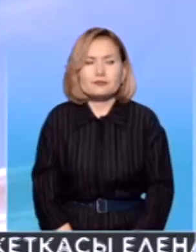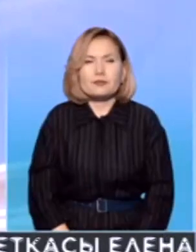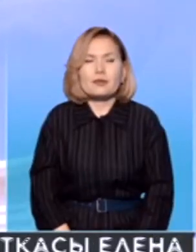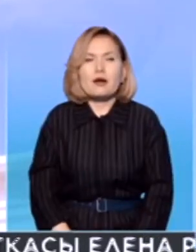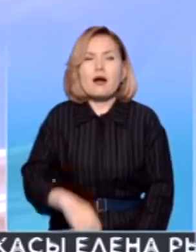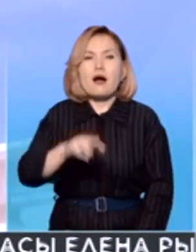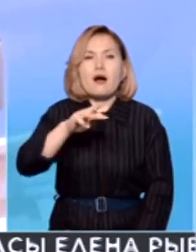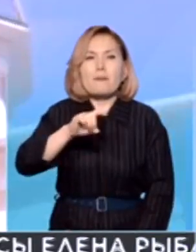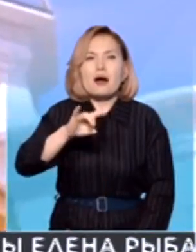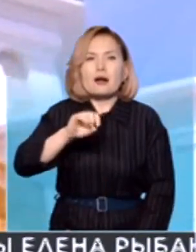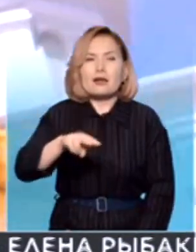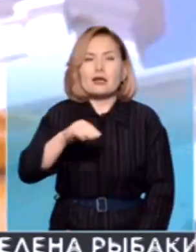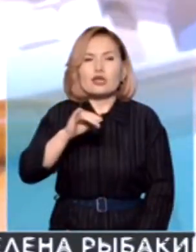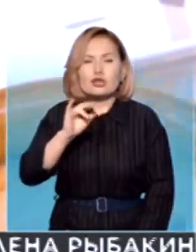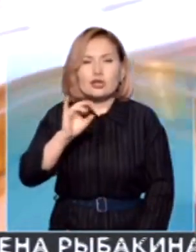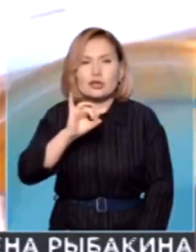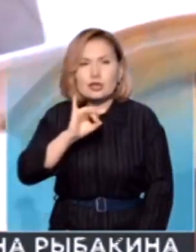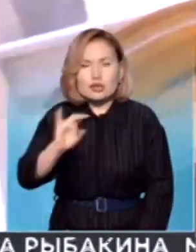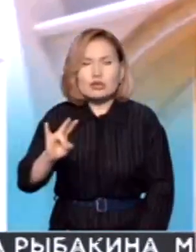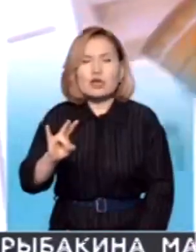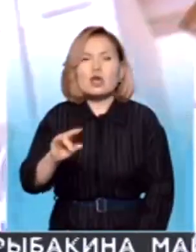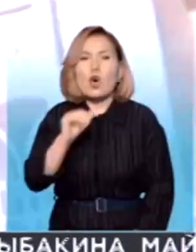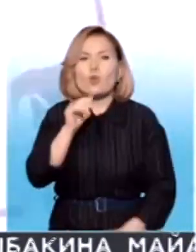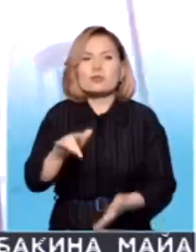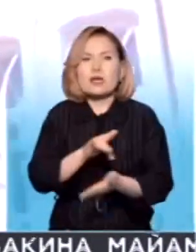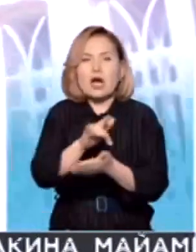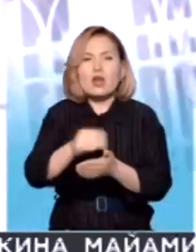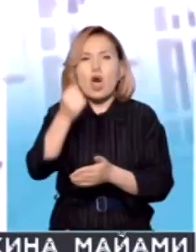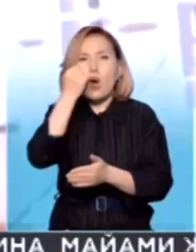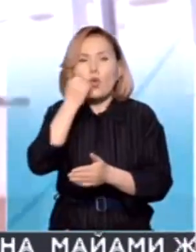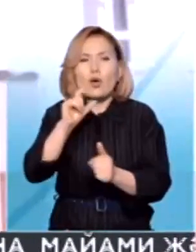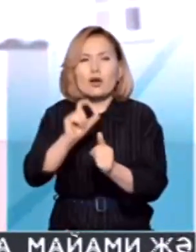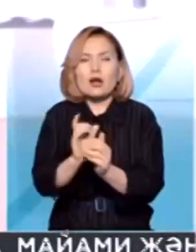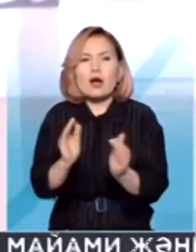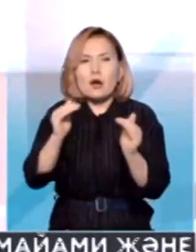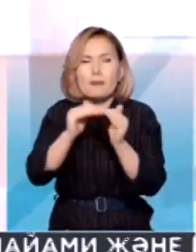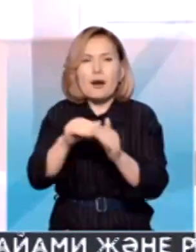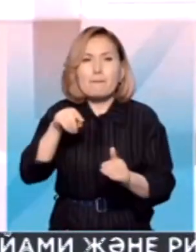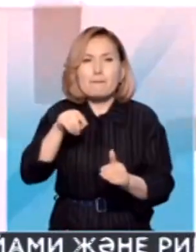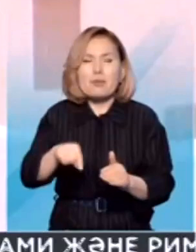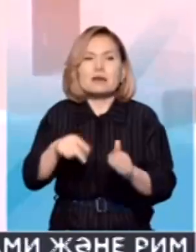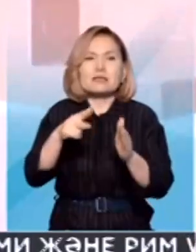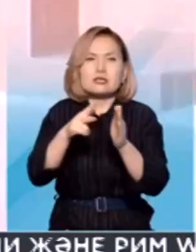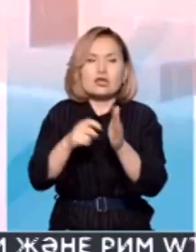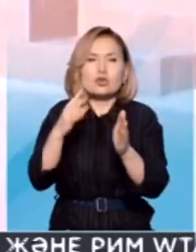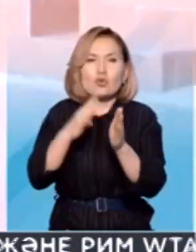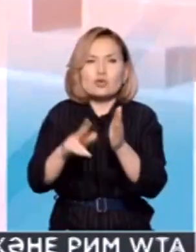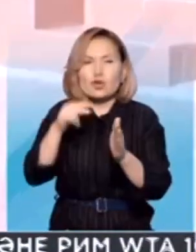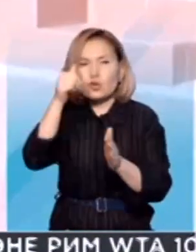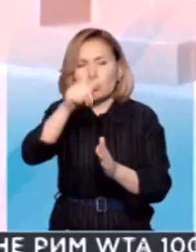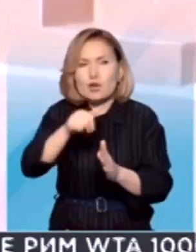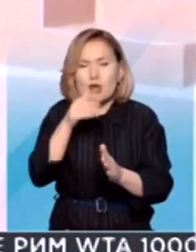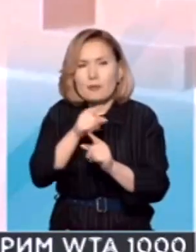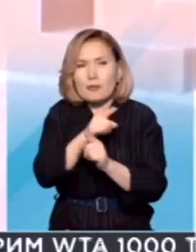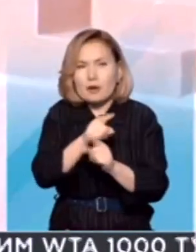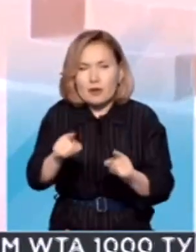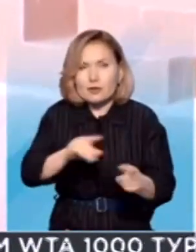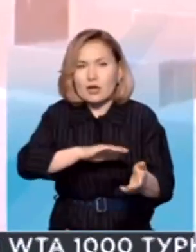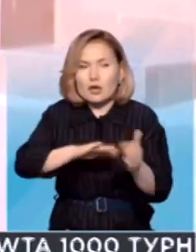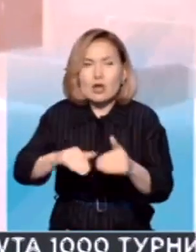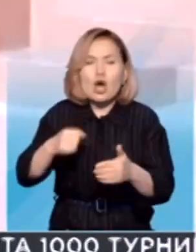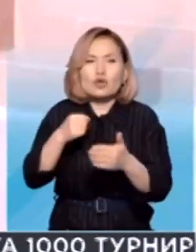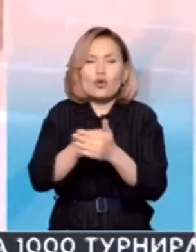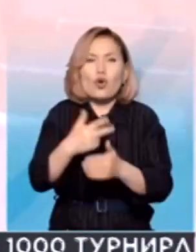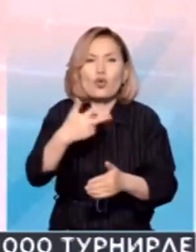Марал Ишан мешіті Қостанайдағы ең көне ғимараттардың бірі. 1893 жылы салынған. Содан бастап 1931 жылға